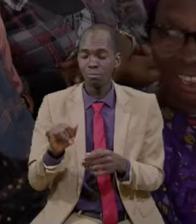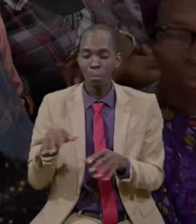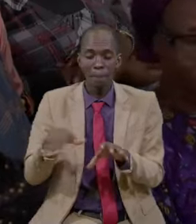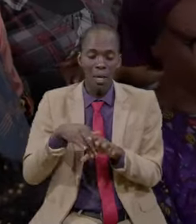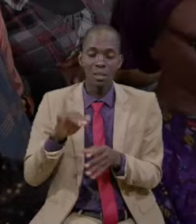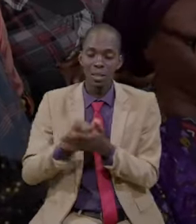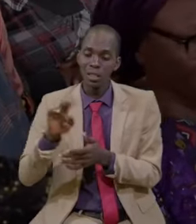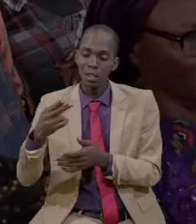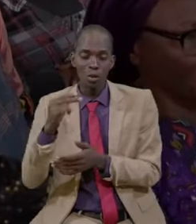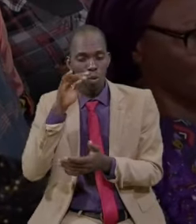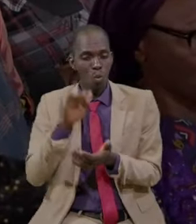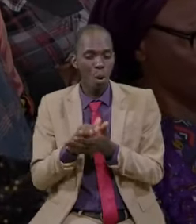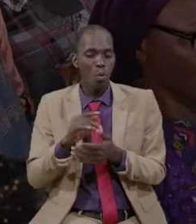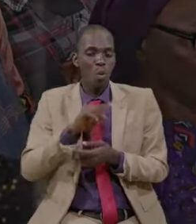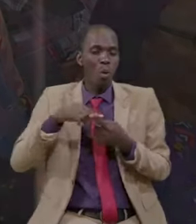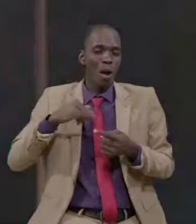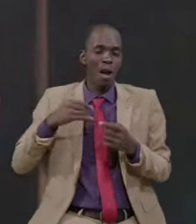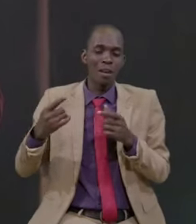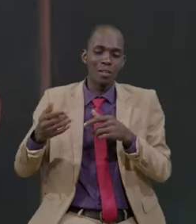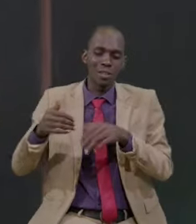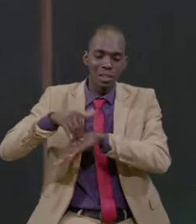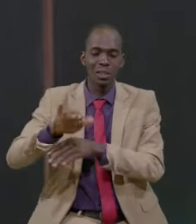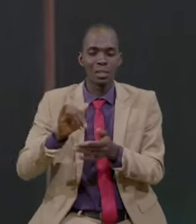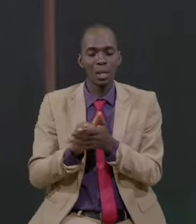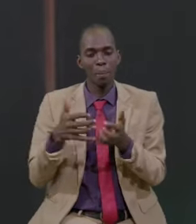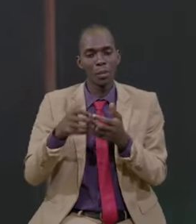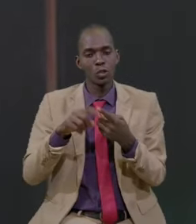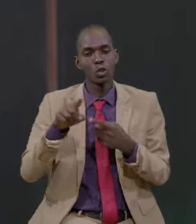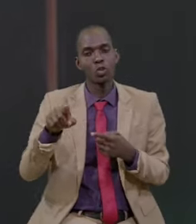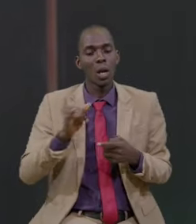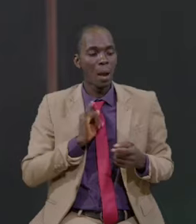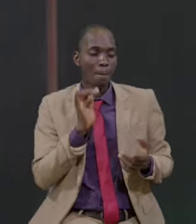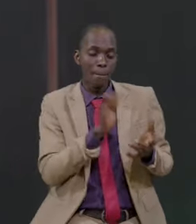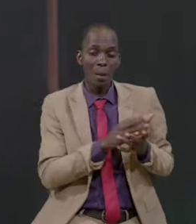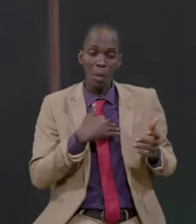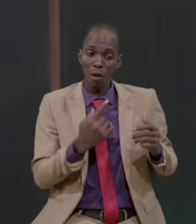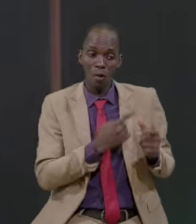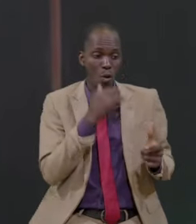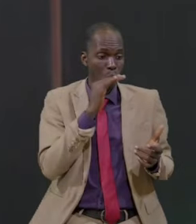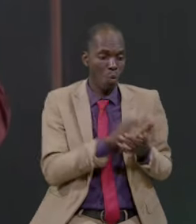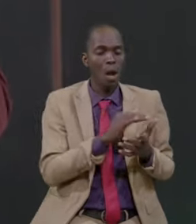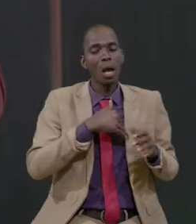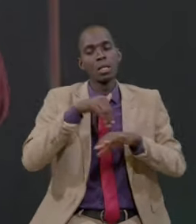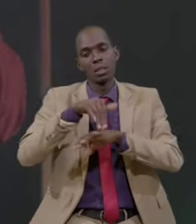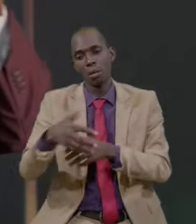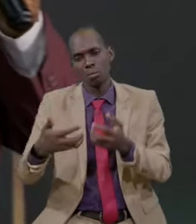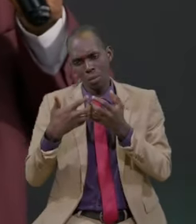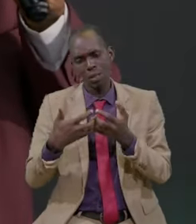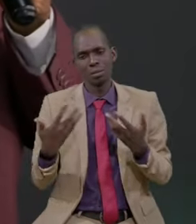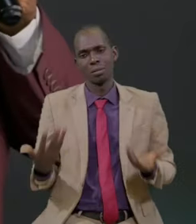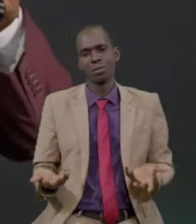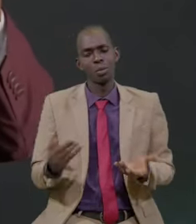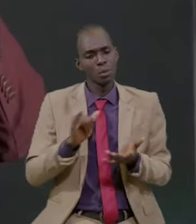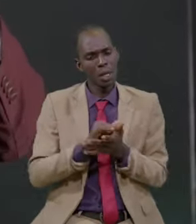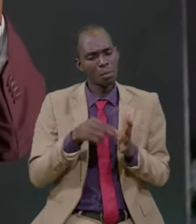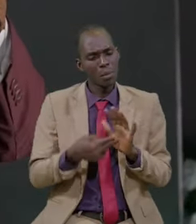J'ai dit, frère, si tu continues comme ça, où passeras-tu l'éternité? Ça,